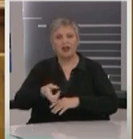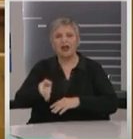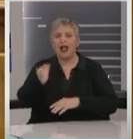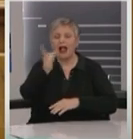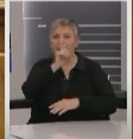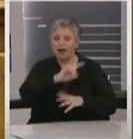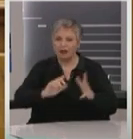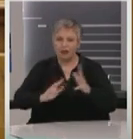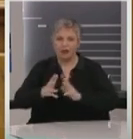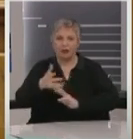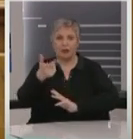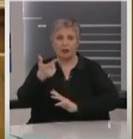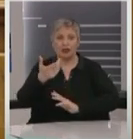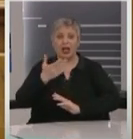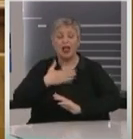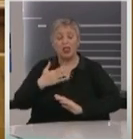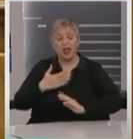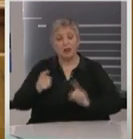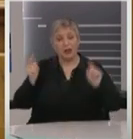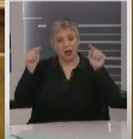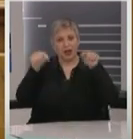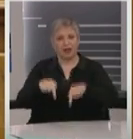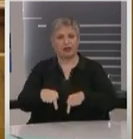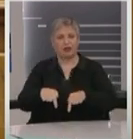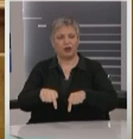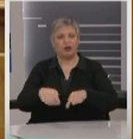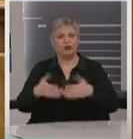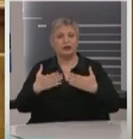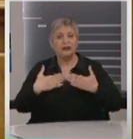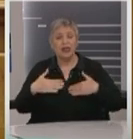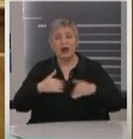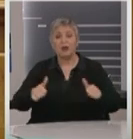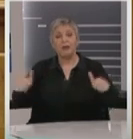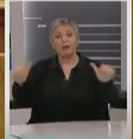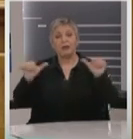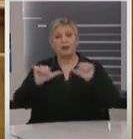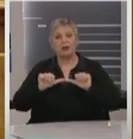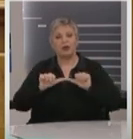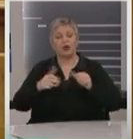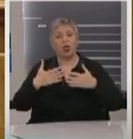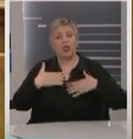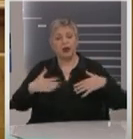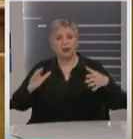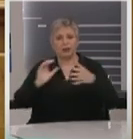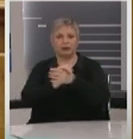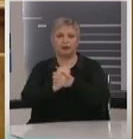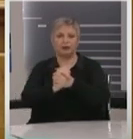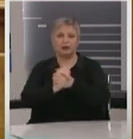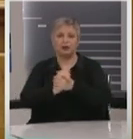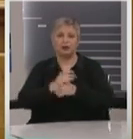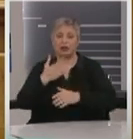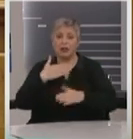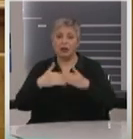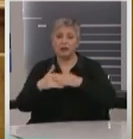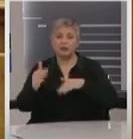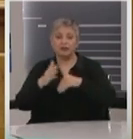Ελλάδας. Τους θέλουμε όλους εδώ, τους θέλουμε όλους πίσω, τους θέλουμε όλους μαζί για να χτίσουμε